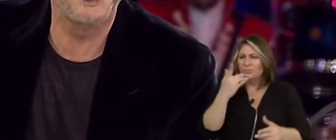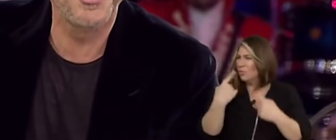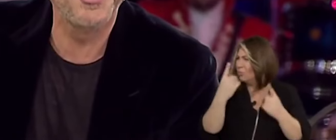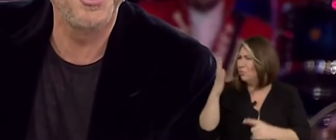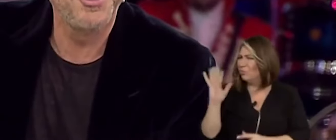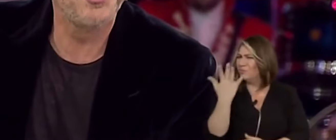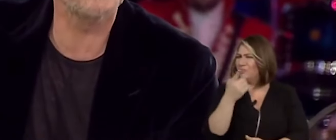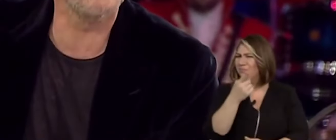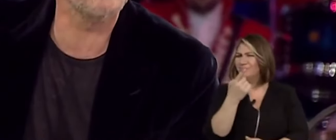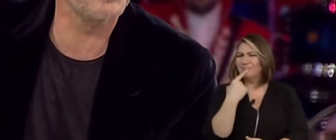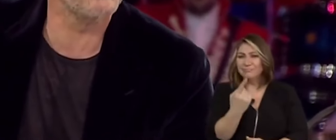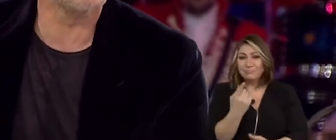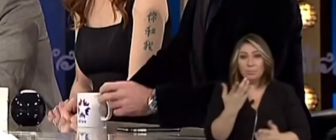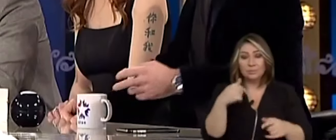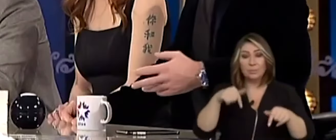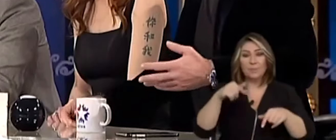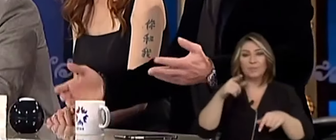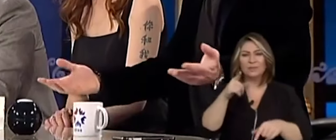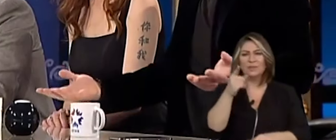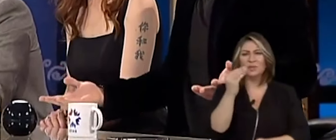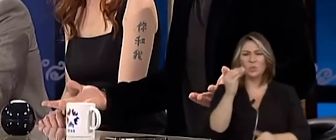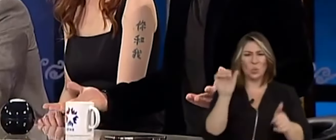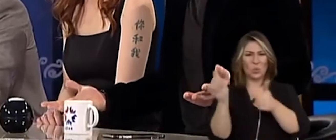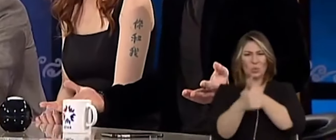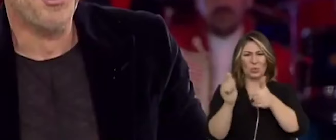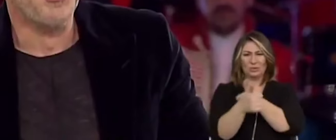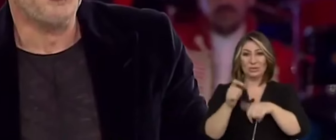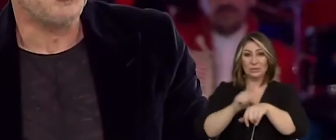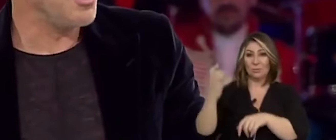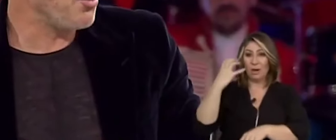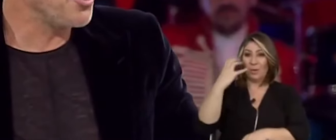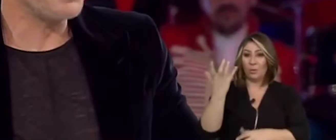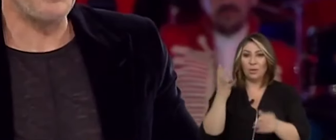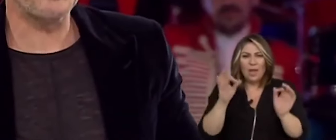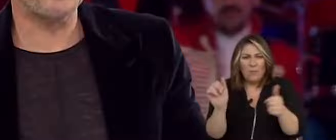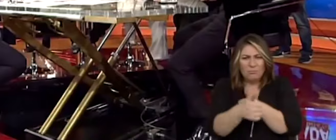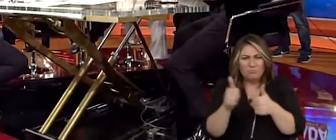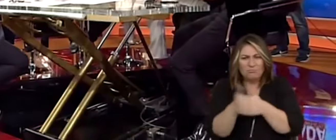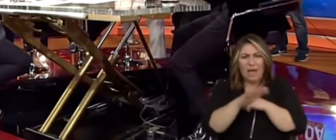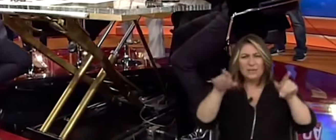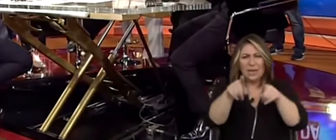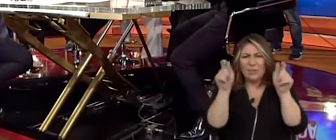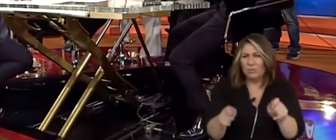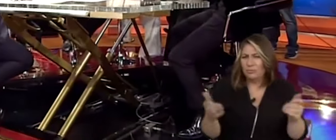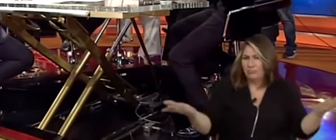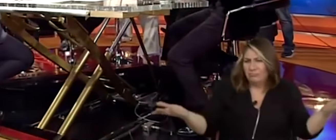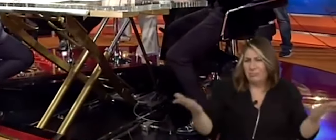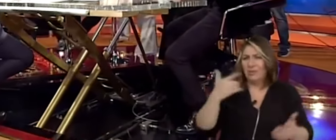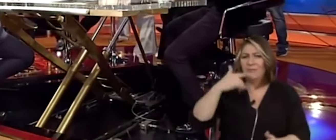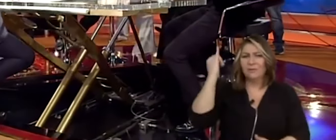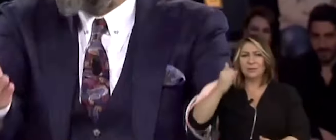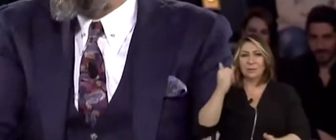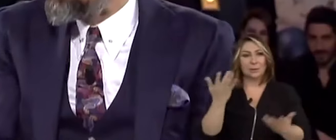böyle sinirlendi. Bir de şimdi bana şey yapıyor. Sen çok öne çıkıyorsun diye kızıyor. Niye hep öndesin diyor. Her şeyi sen yapıyorsun diyor. Ya